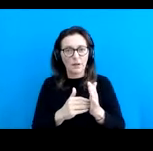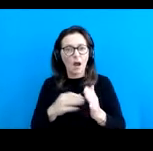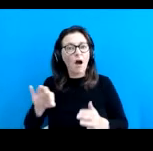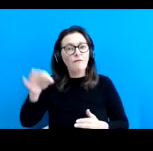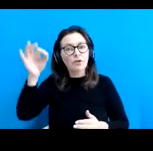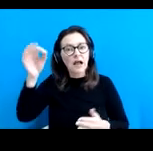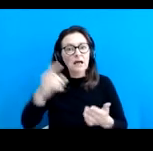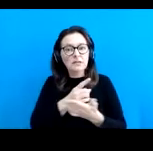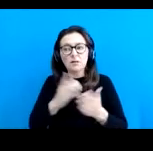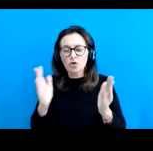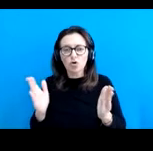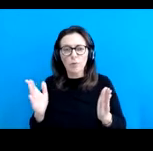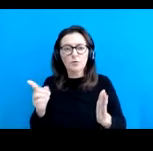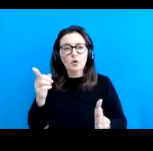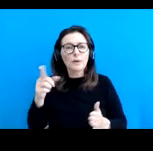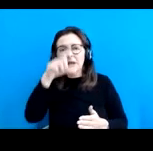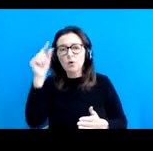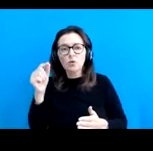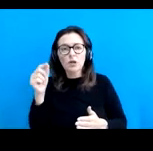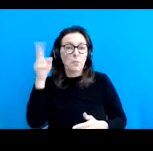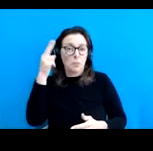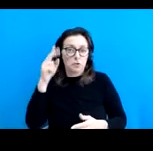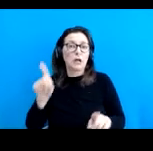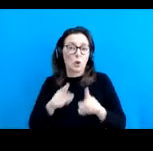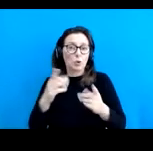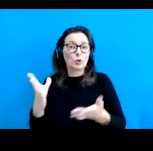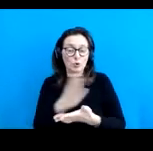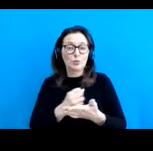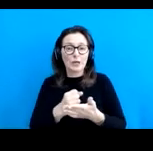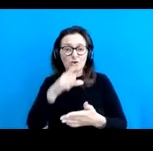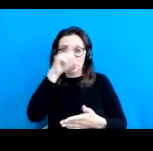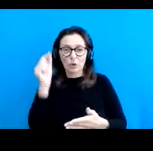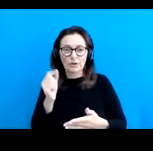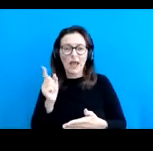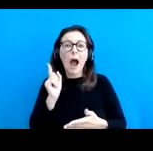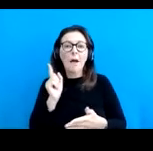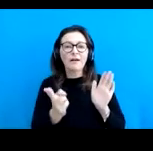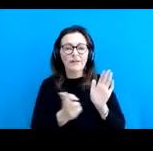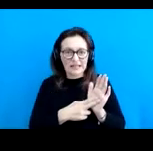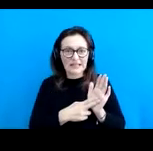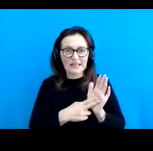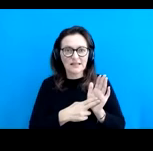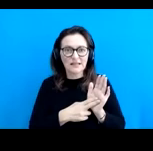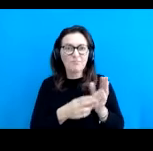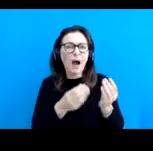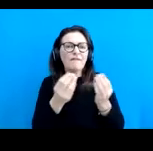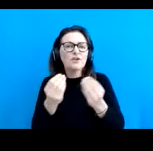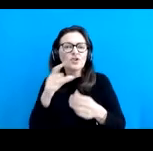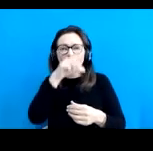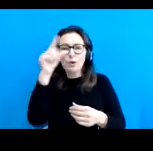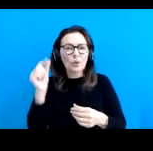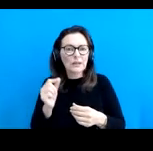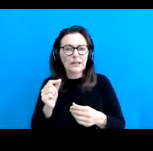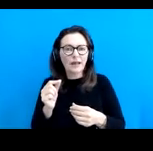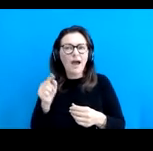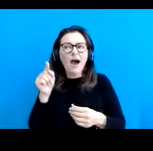najbolj poznani kot zelo uspešni ljudje. A v resničnosti v vsakdanjem življenju večine ljudi,